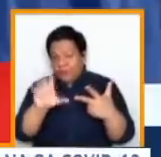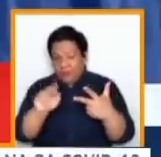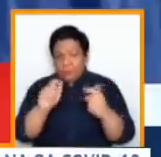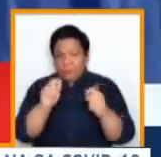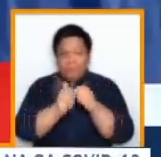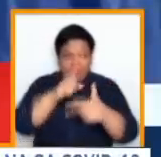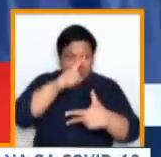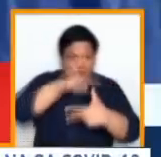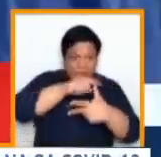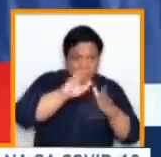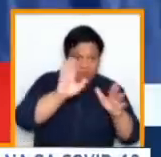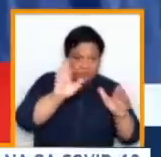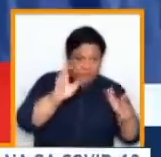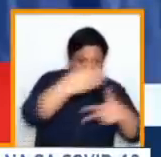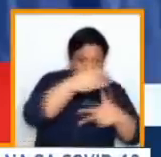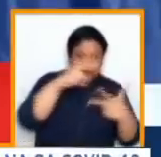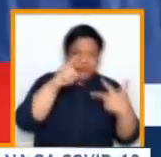informed that